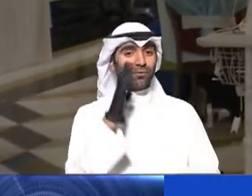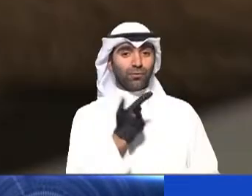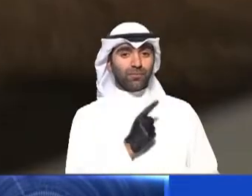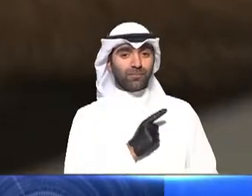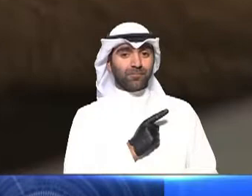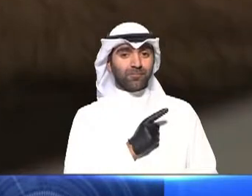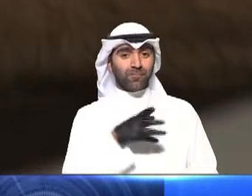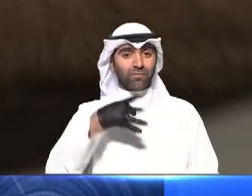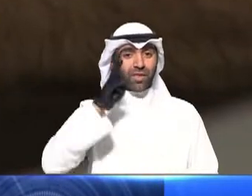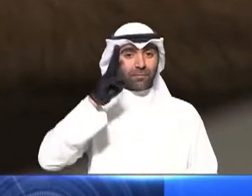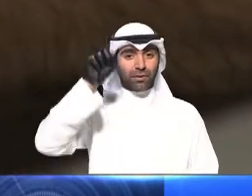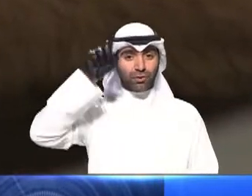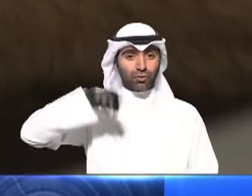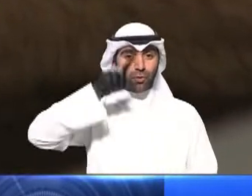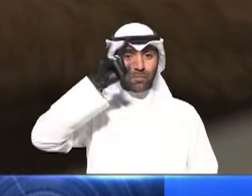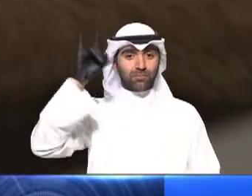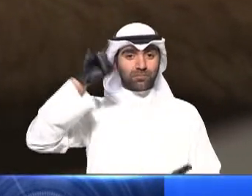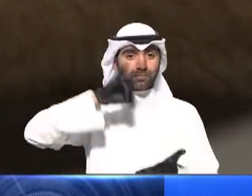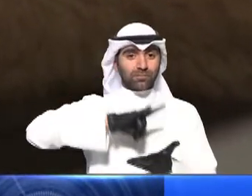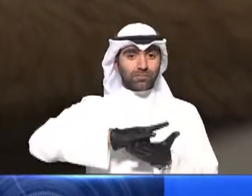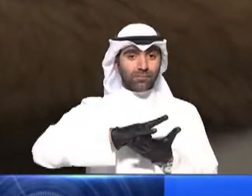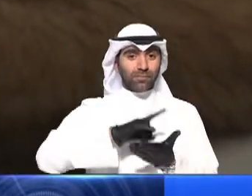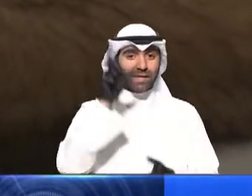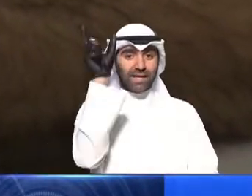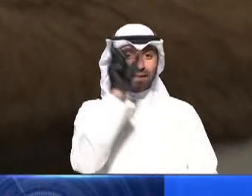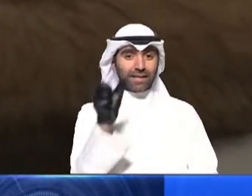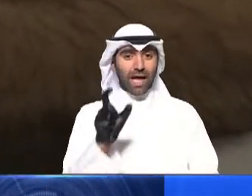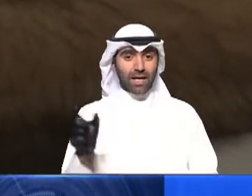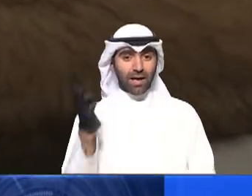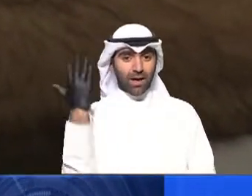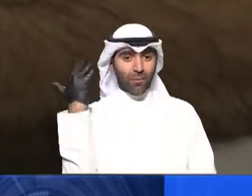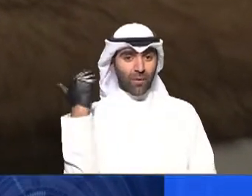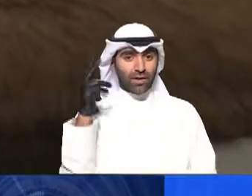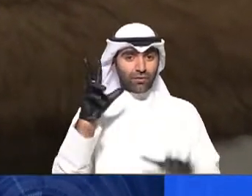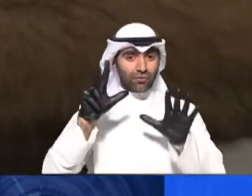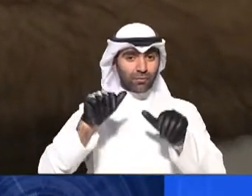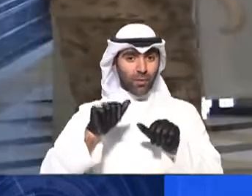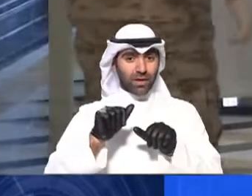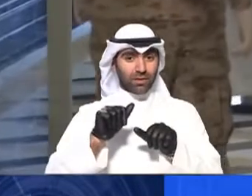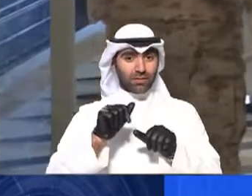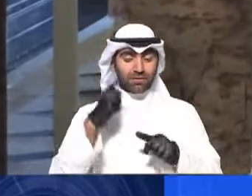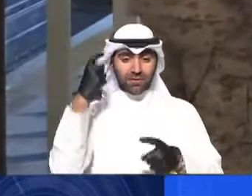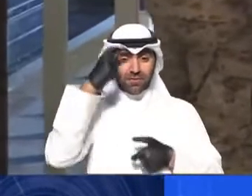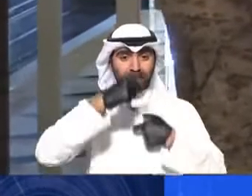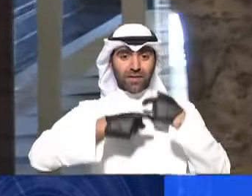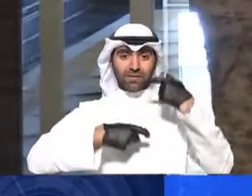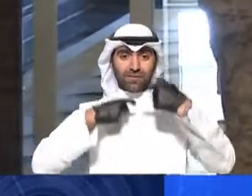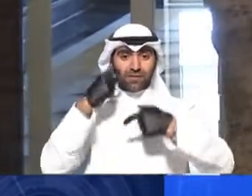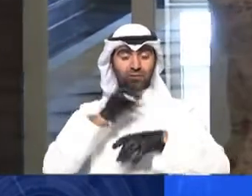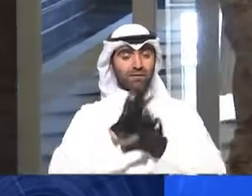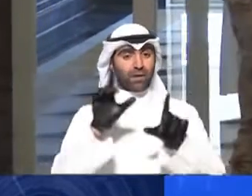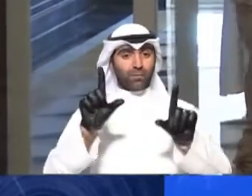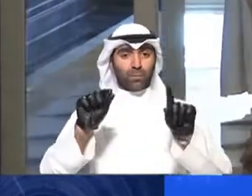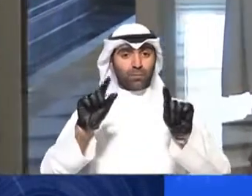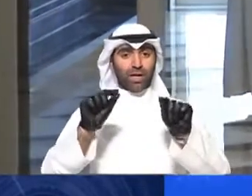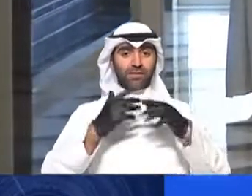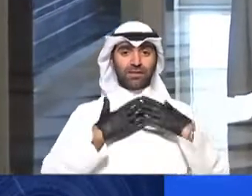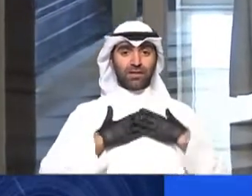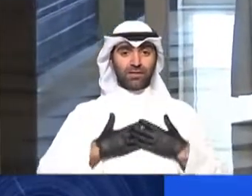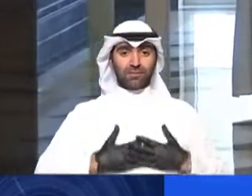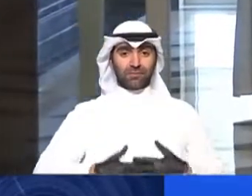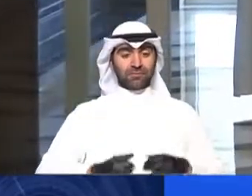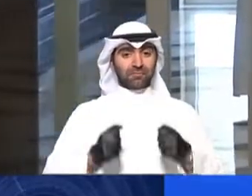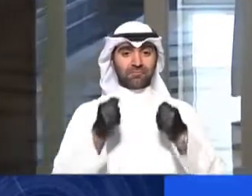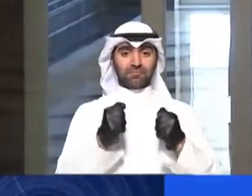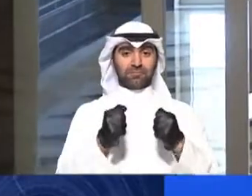الحجر. الآن قاعدين نعمل لهم الفحوصات الطبية لمغادرتهم للمحجر. طبعا في هذا اليوم أحب بالنيابة عن